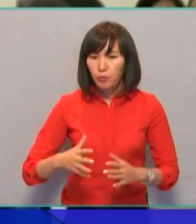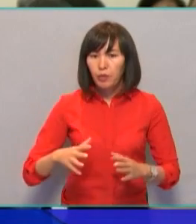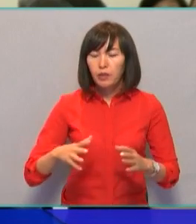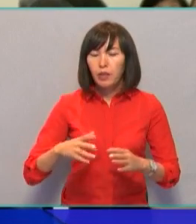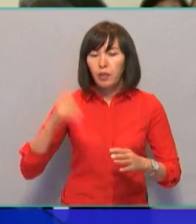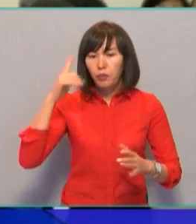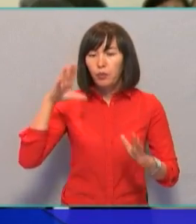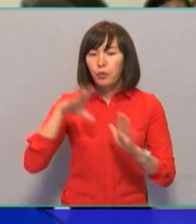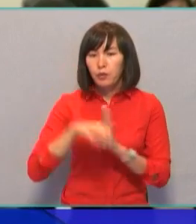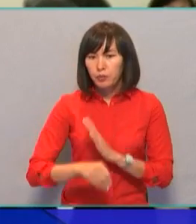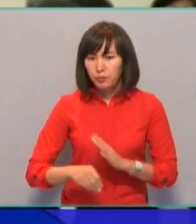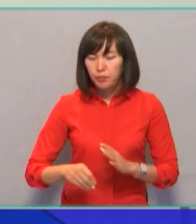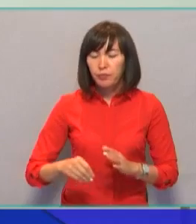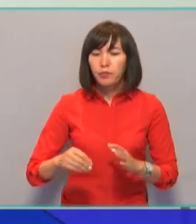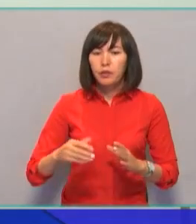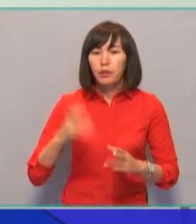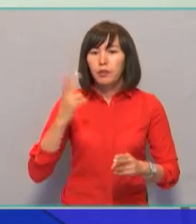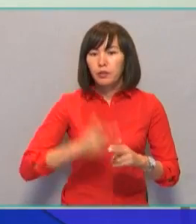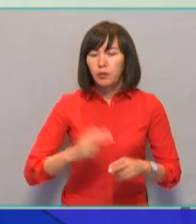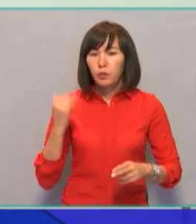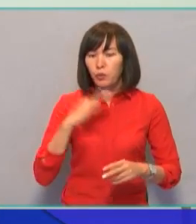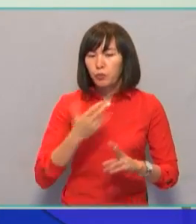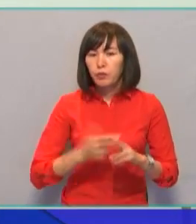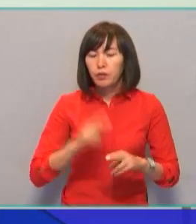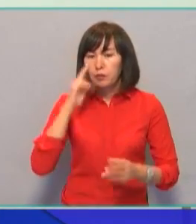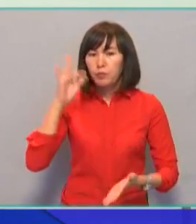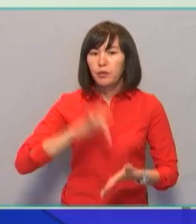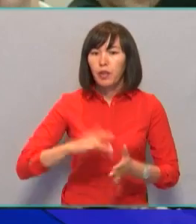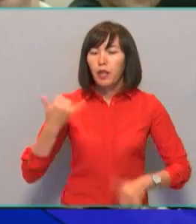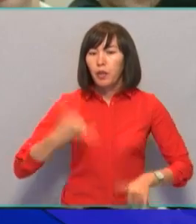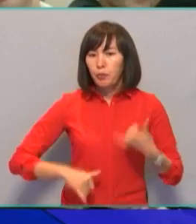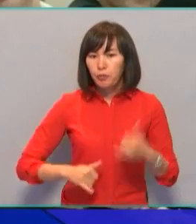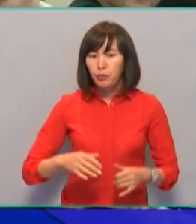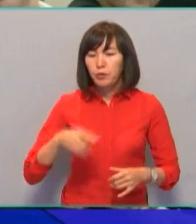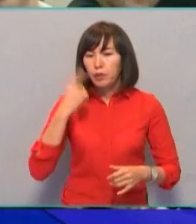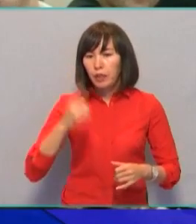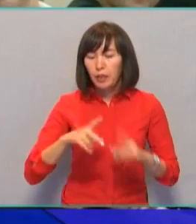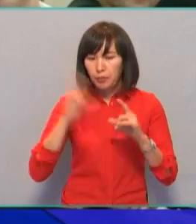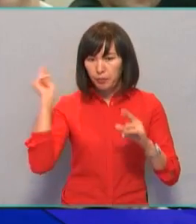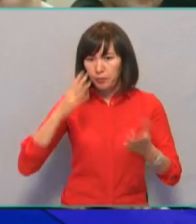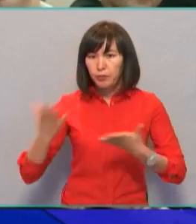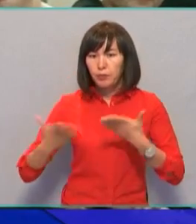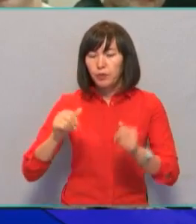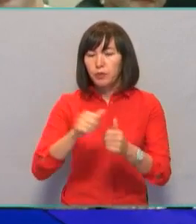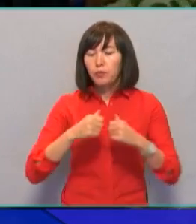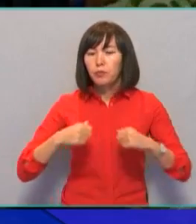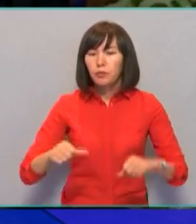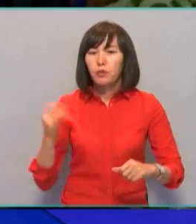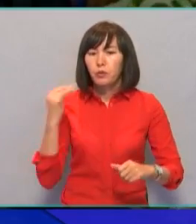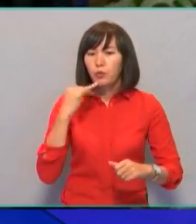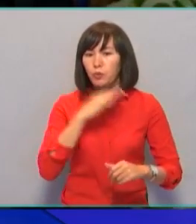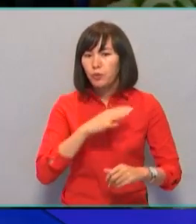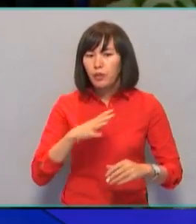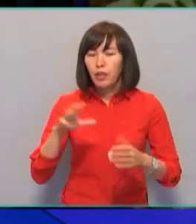Шәкірт санасына сапалы білім нәрін себуге кедергі көп. Бұл шымкенттік ұстаздардың дабылы. Мектепке келетін комиссиялардың